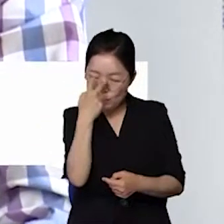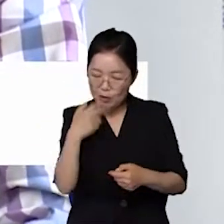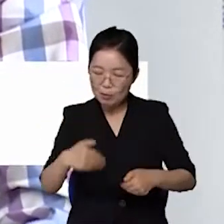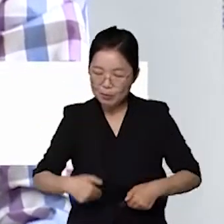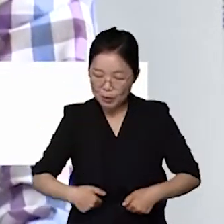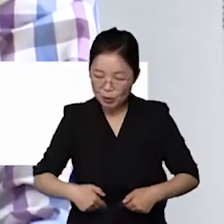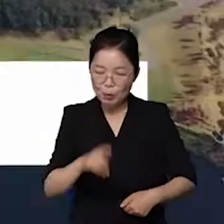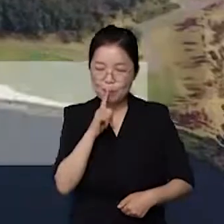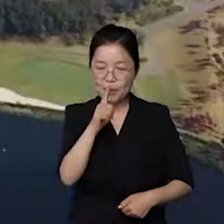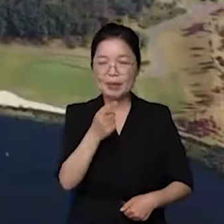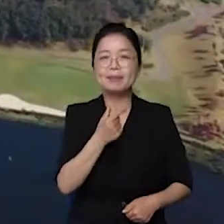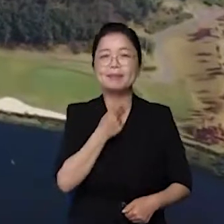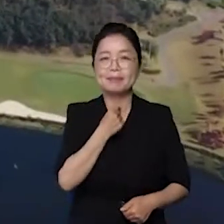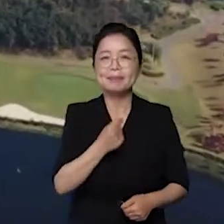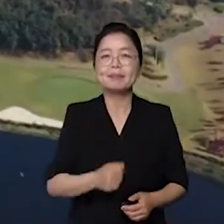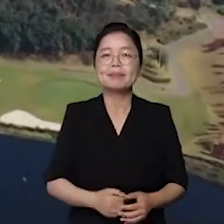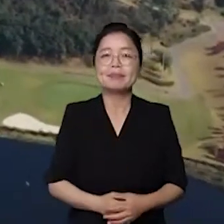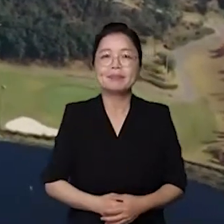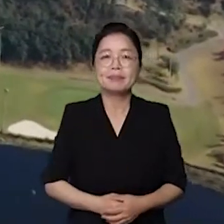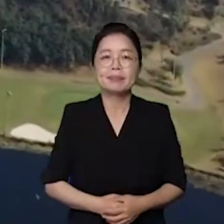말씀을 다시 드리고 싶어요.